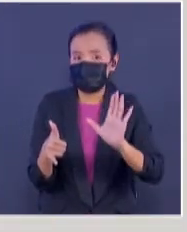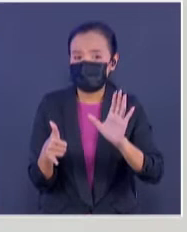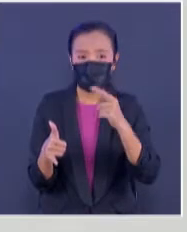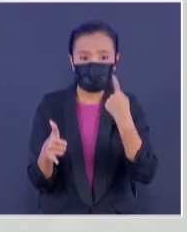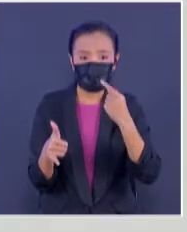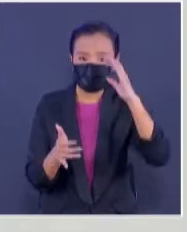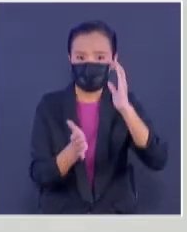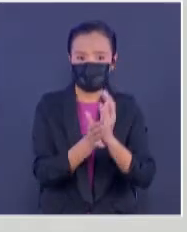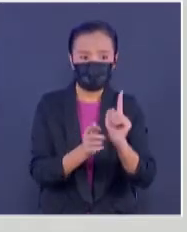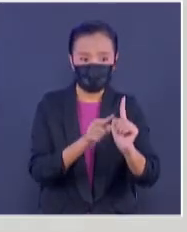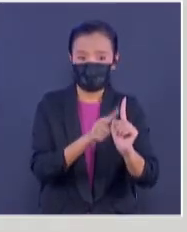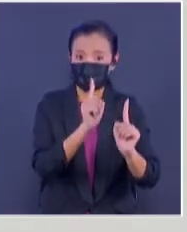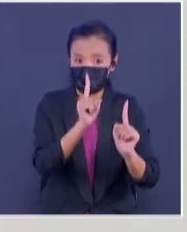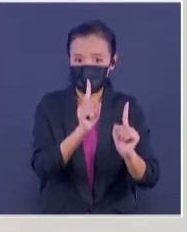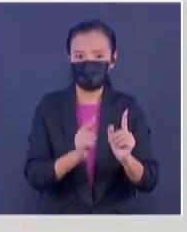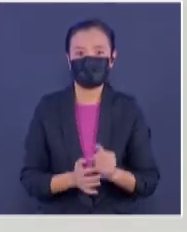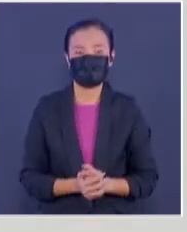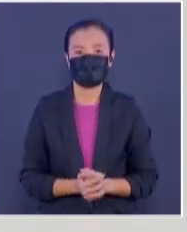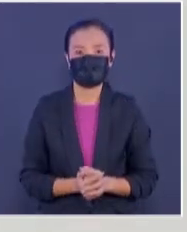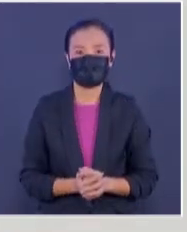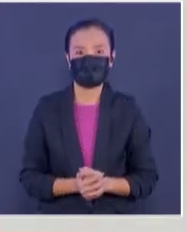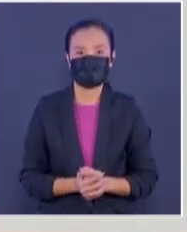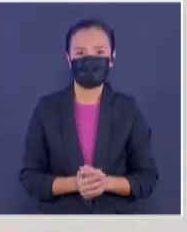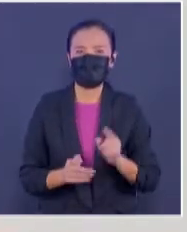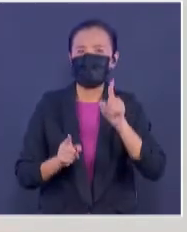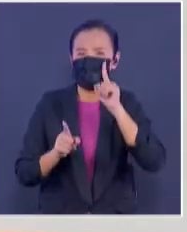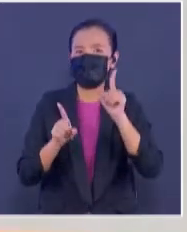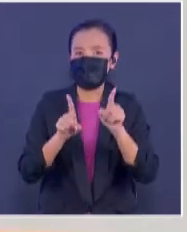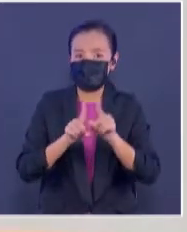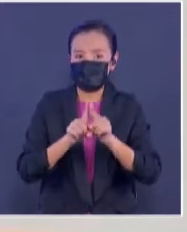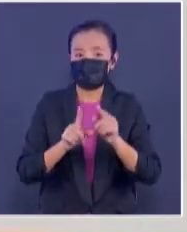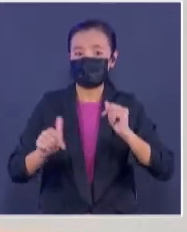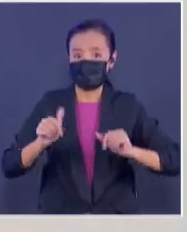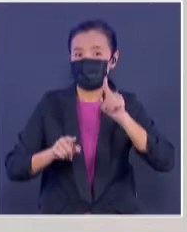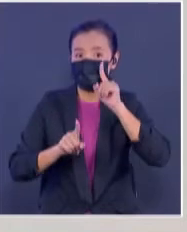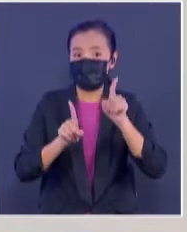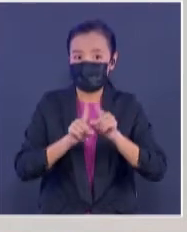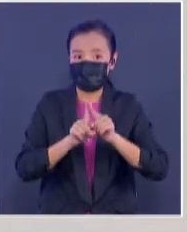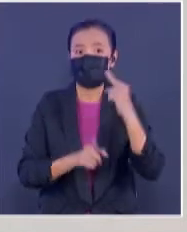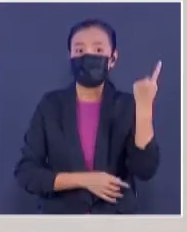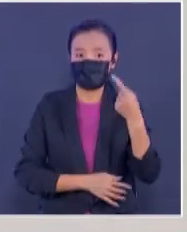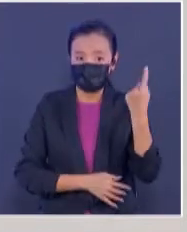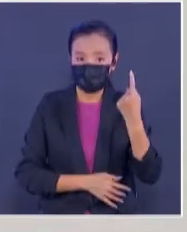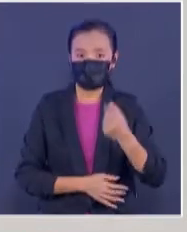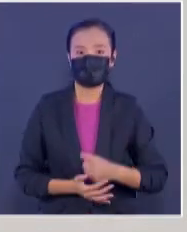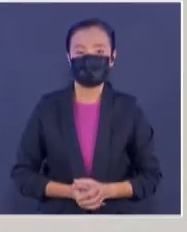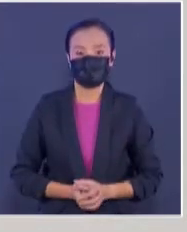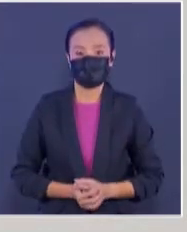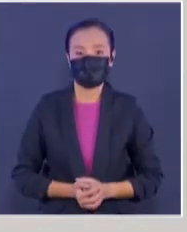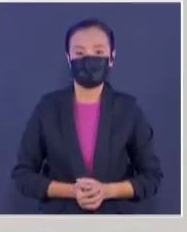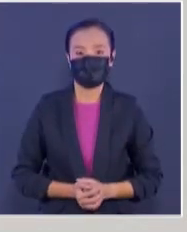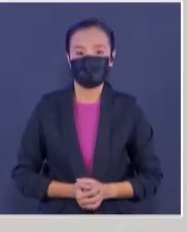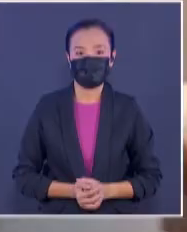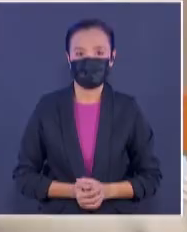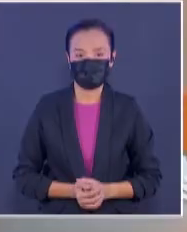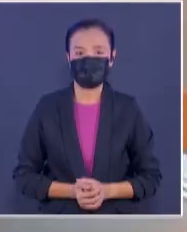กเว้นตำรวจคนนี้คนเดียวนะครับจึงต้องทำให้เหมือนว่าไปเที่ยวกัน